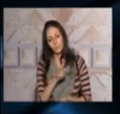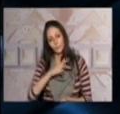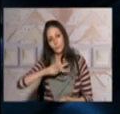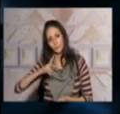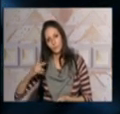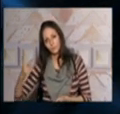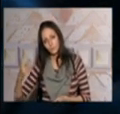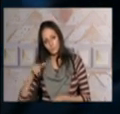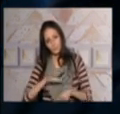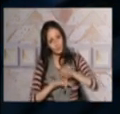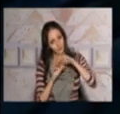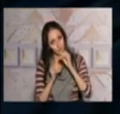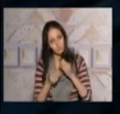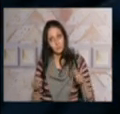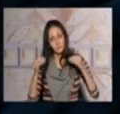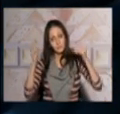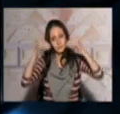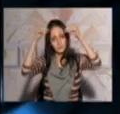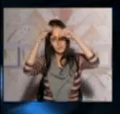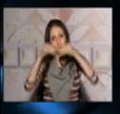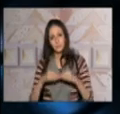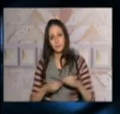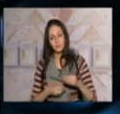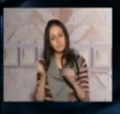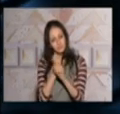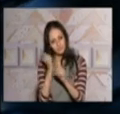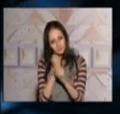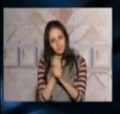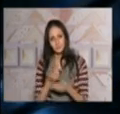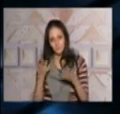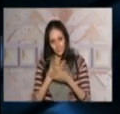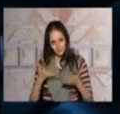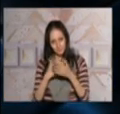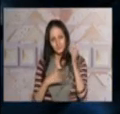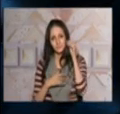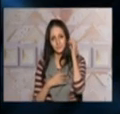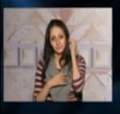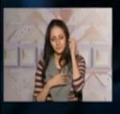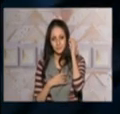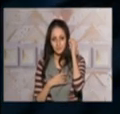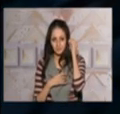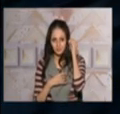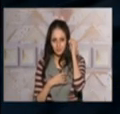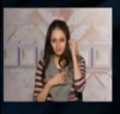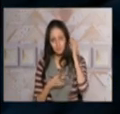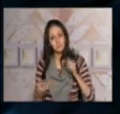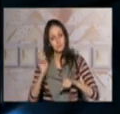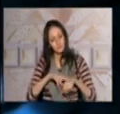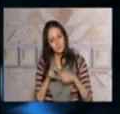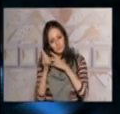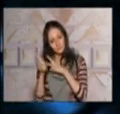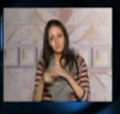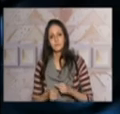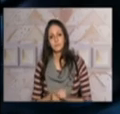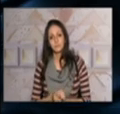ان تخلق المزيد من المصالح طبعاً. المزيد من المشروعات. طيب. في السياحه ايضا اريد ان لا اغفل السياحه.